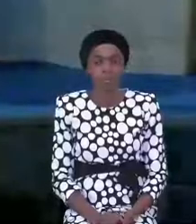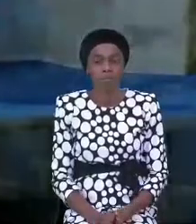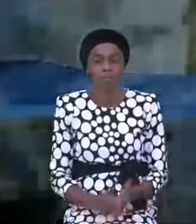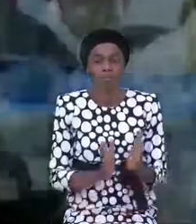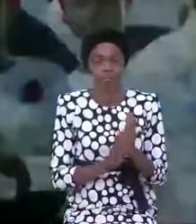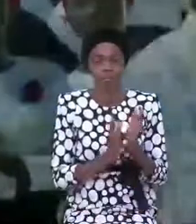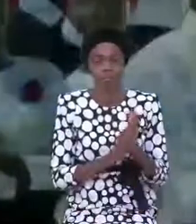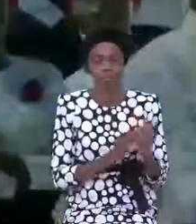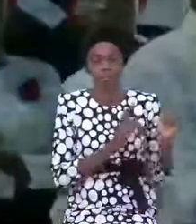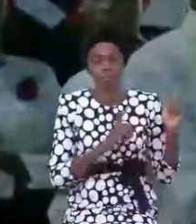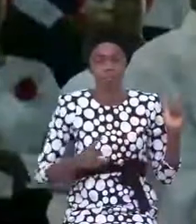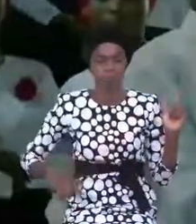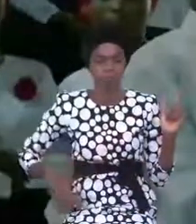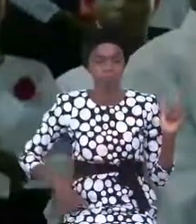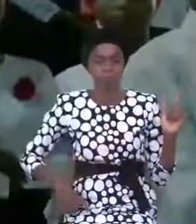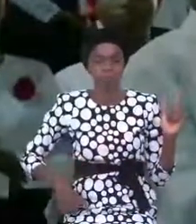Gloire à Dieu.